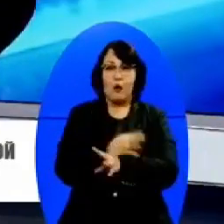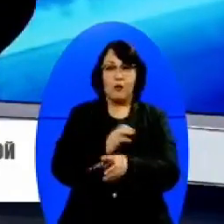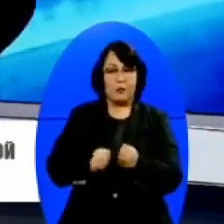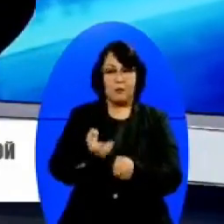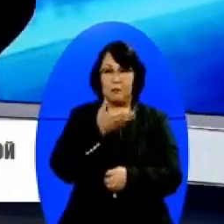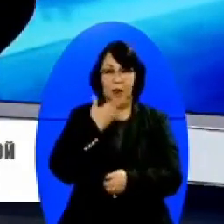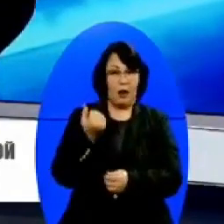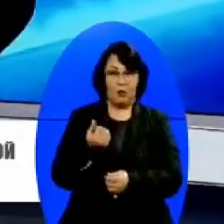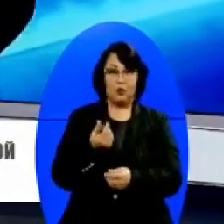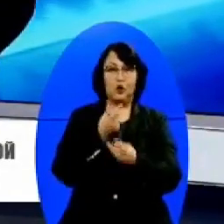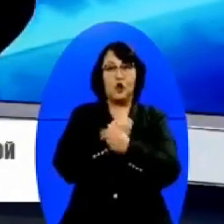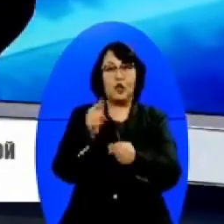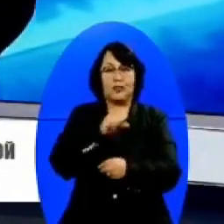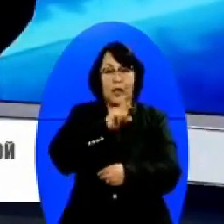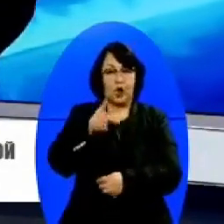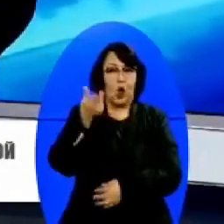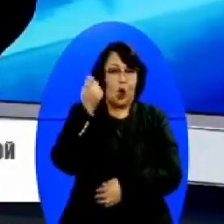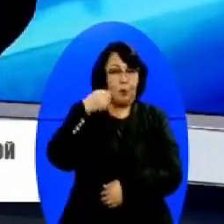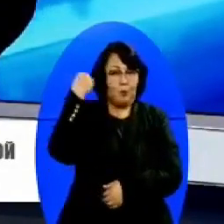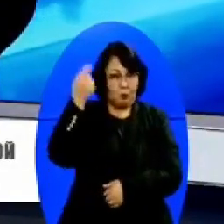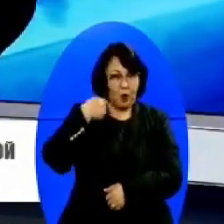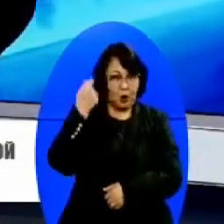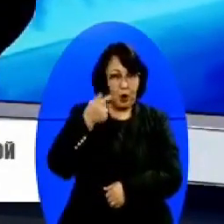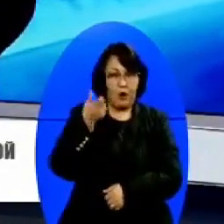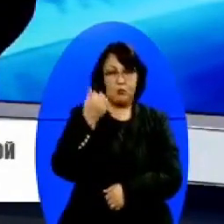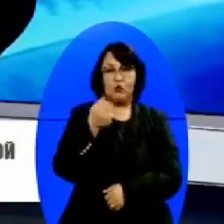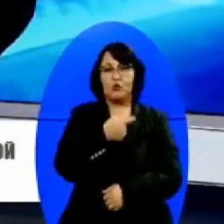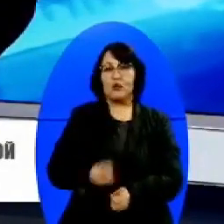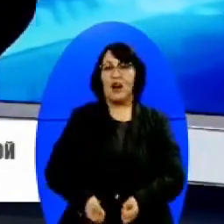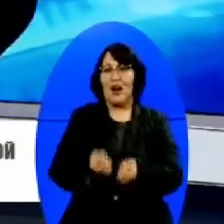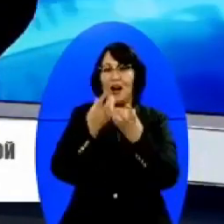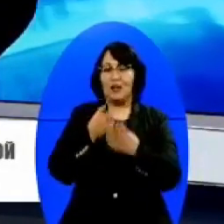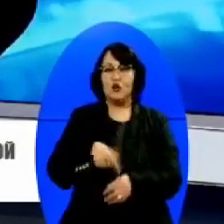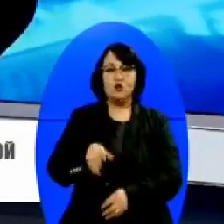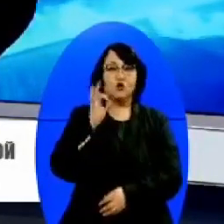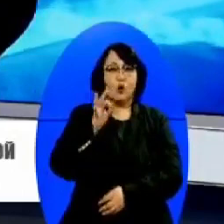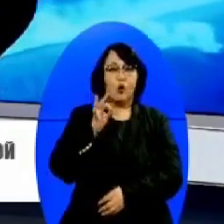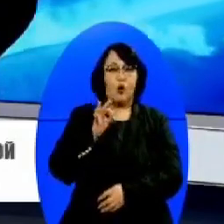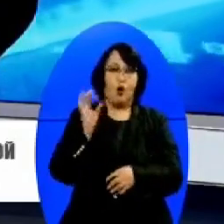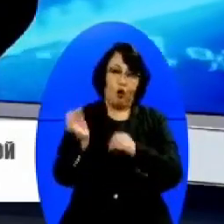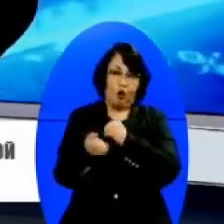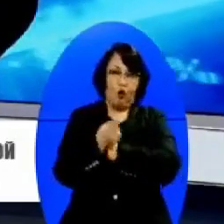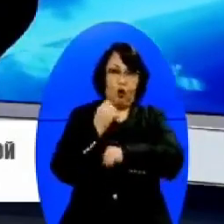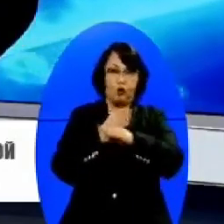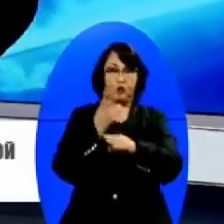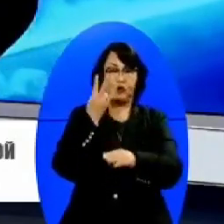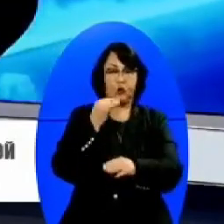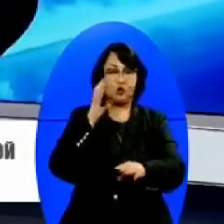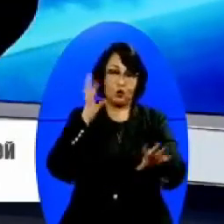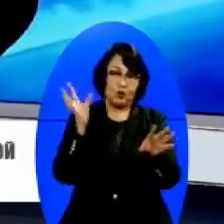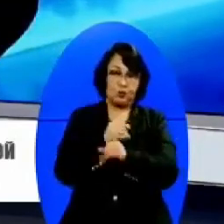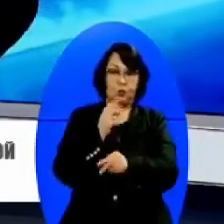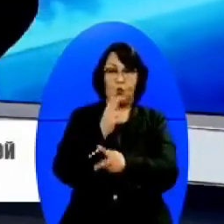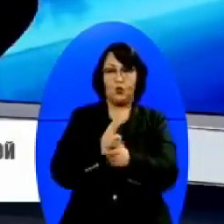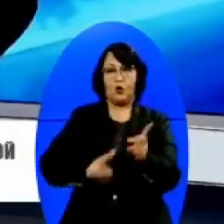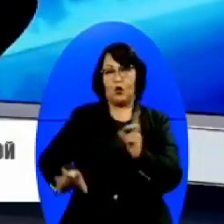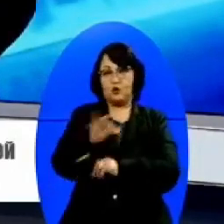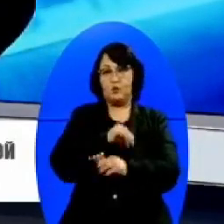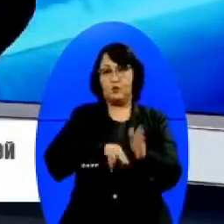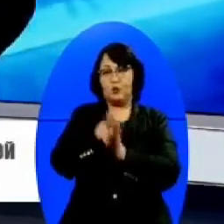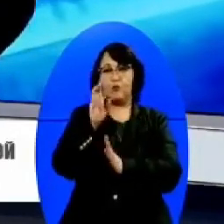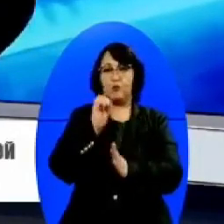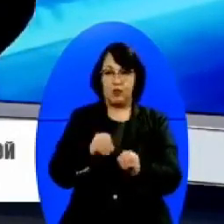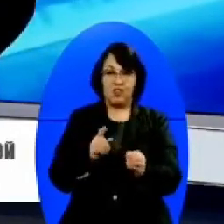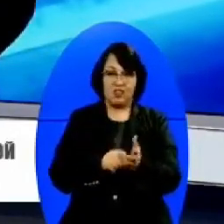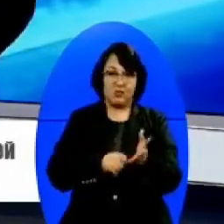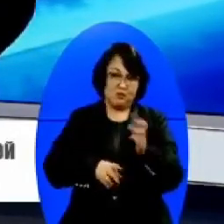байна. За тиймээс бизнесийн зах зээлийг хамгаалсан оновчтой зохицуулалтыг тусгасан хууль эрх зүйн орчныг бий болгох хэрэгтэй гэдгийг бизнес эрхлэгчдийн төлөөлөл хэлж